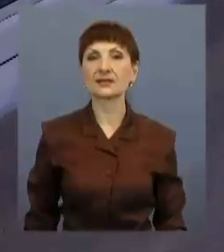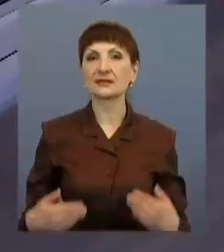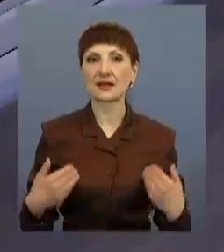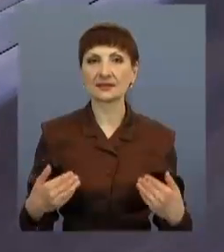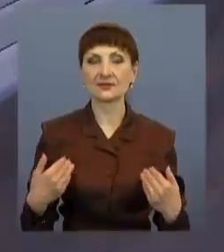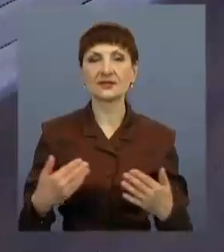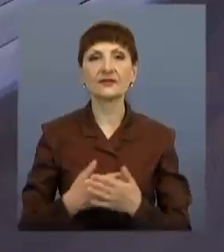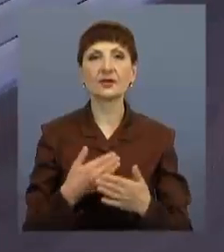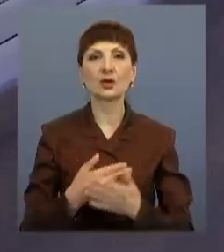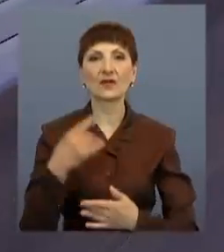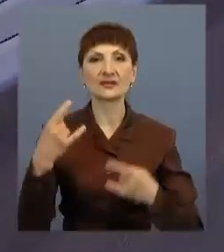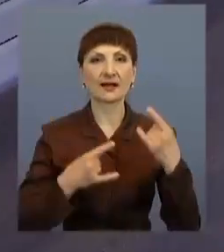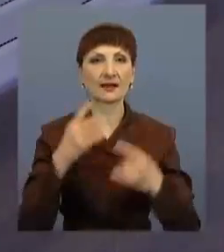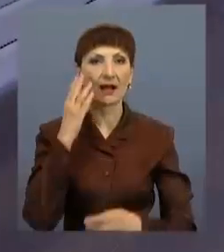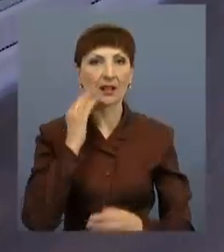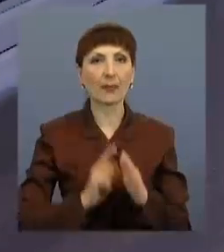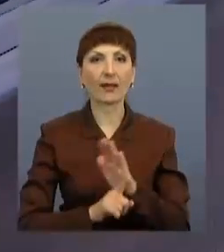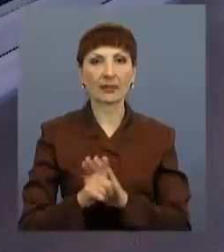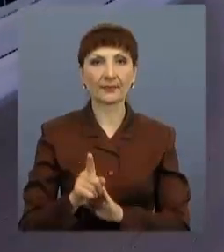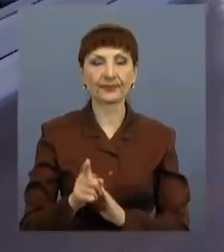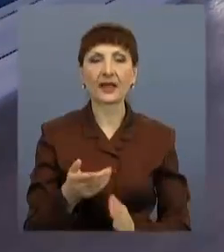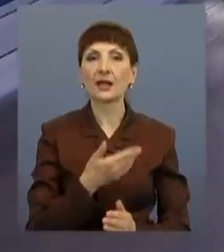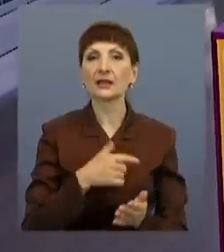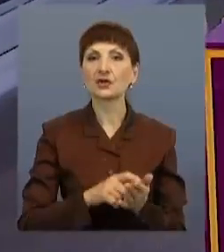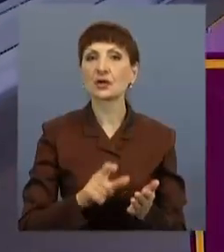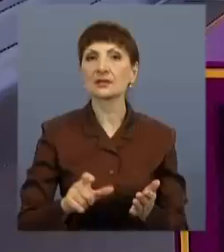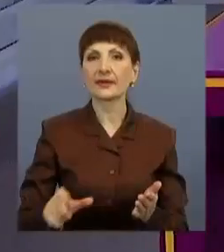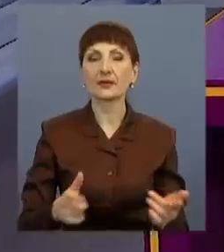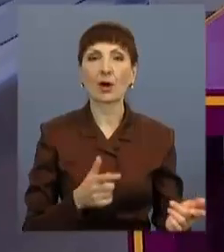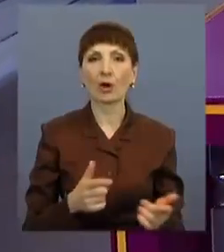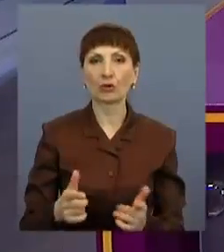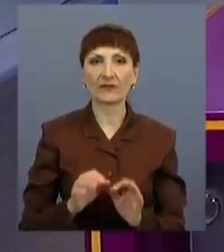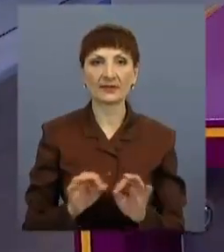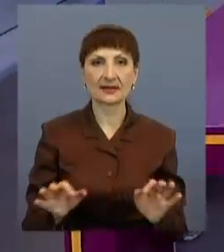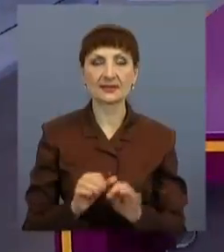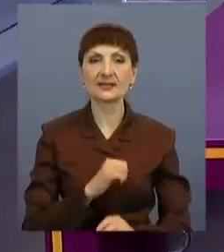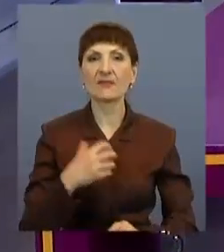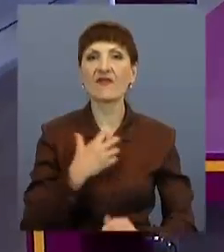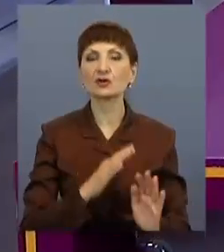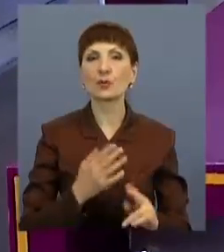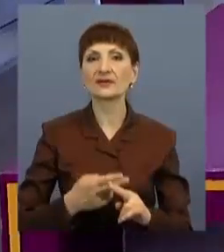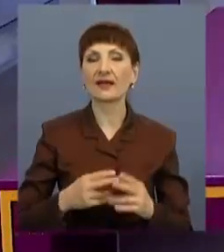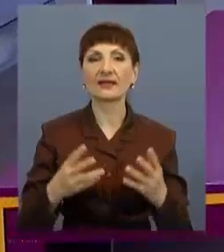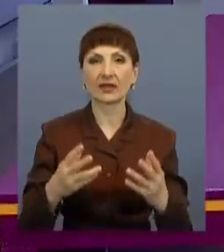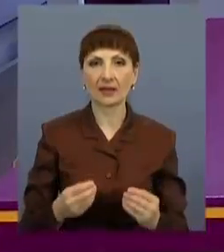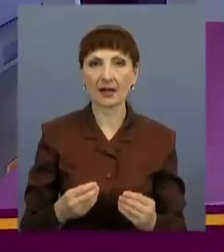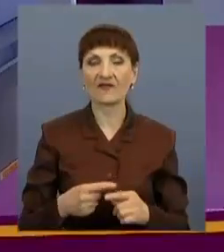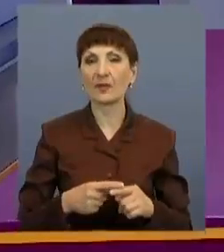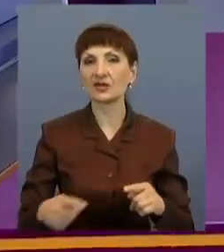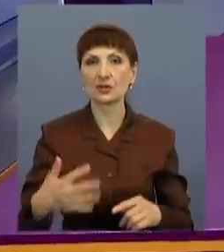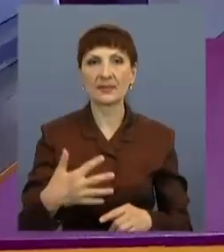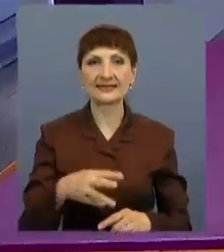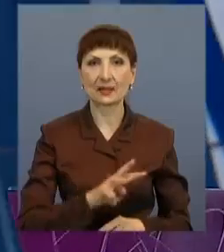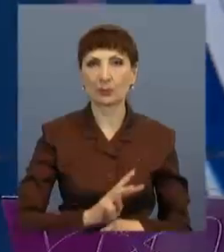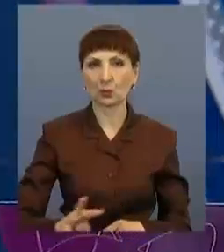Здравствуйте! В эфире новости на телеканале «Алматы». Я Рамина Макаримова и мои коллеги готовы рассказать о самых важных событиях этого дня в ближайшие